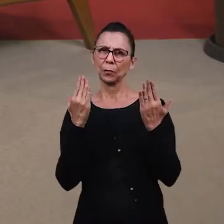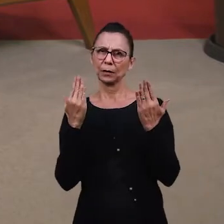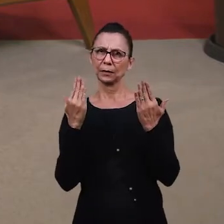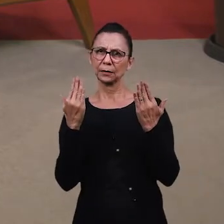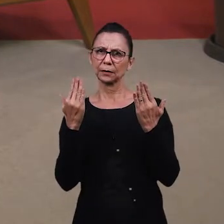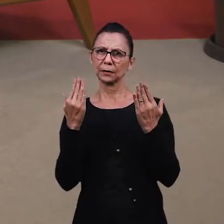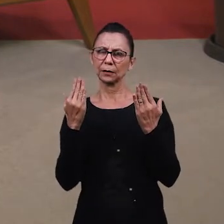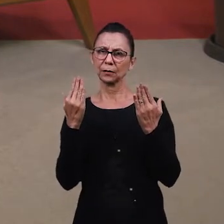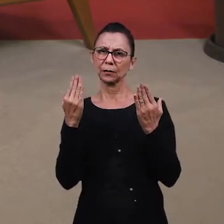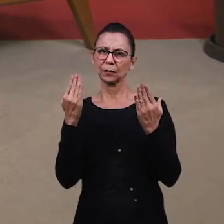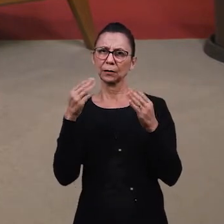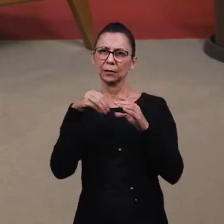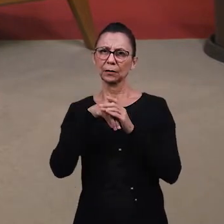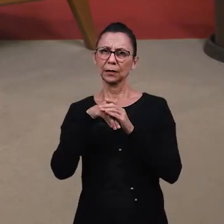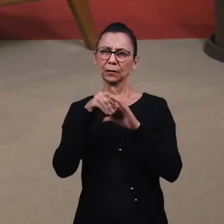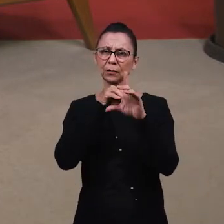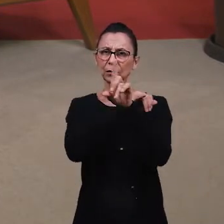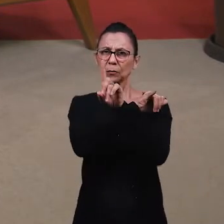voici donc